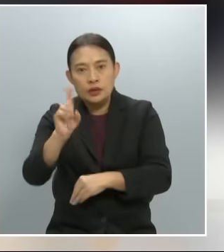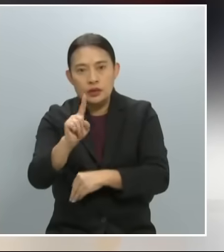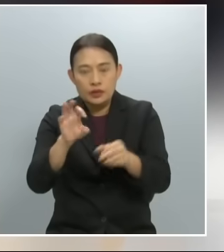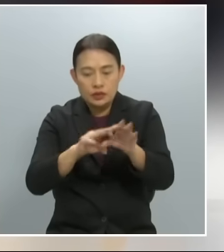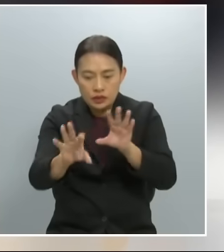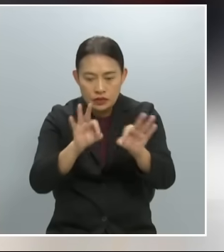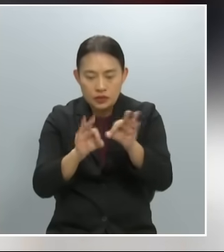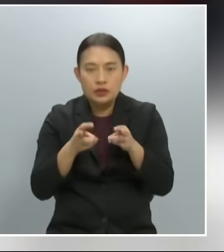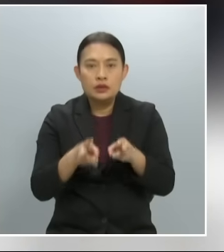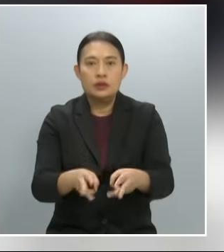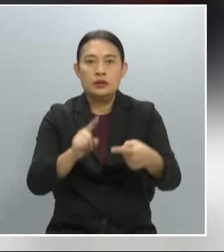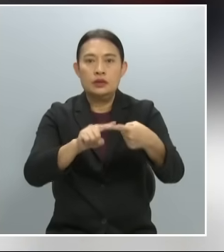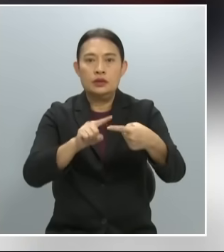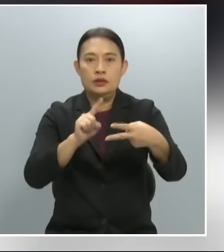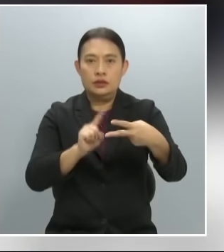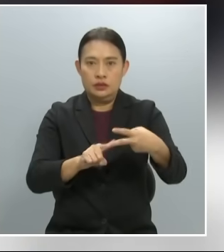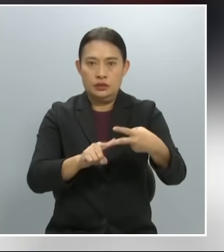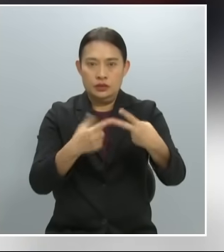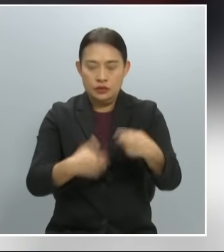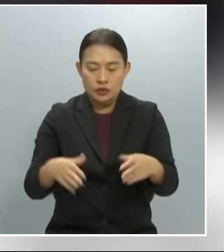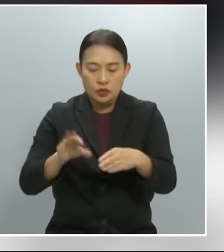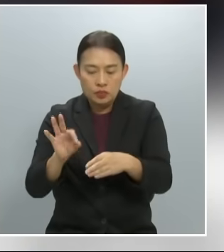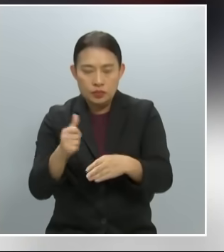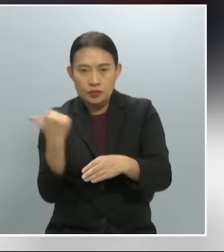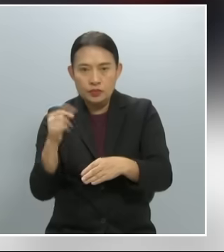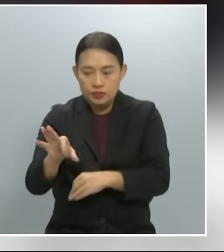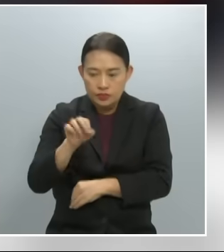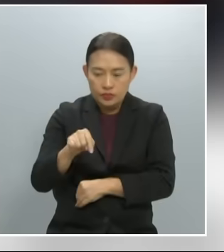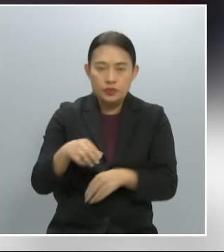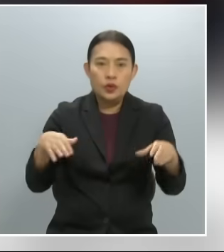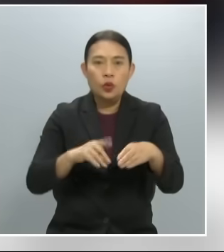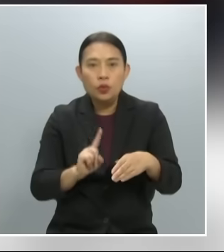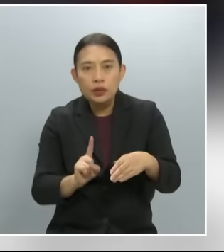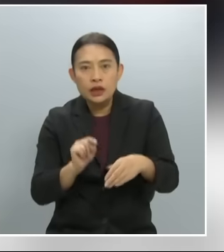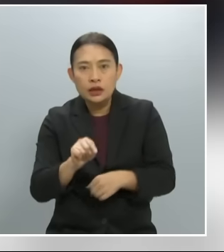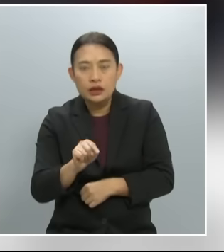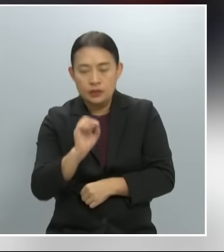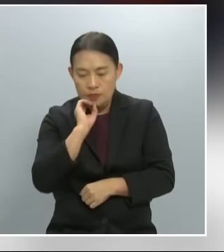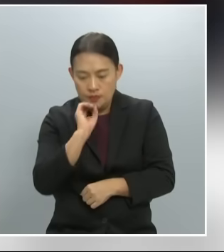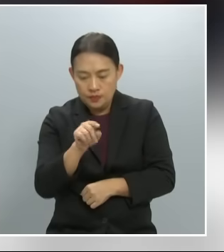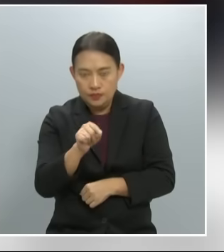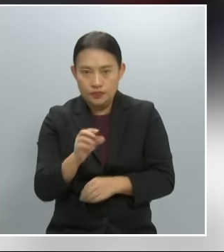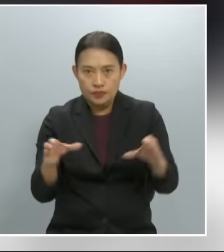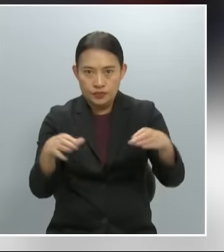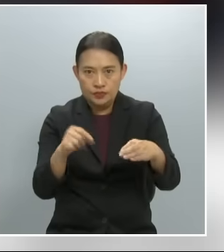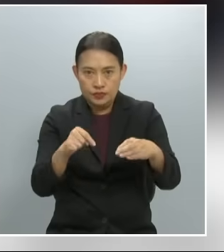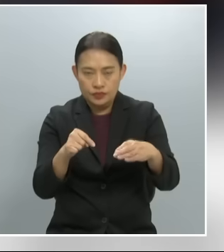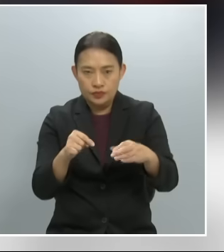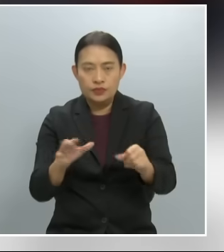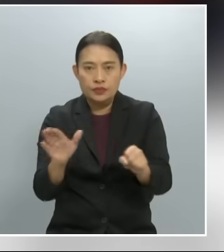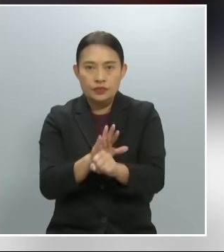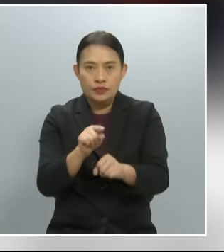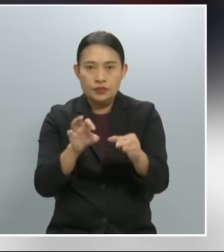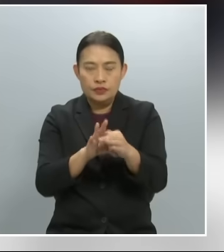2ทางนี้ถ้าเติมพรรคอื่นเข้ามาก็จะเห็นตัวเลขว่ามีพรรคไหนอยู่บ้างแน่นอนว่าที่เติมปุ๊บจบปั๊บก็คือภูมิใจ